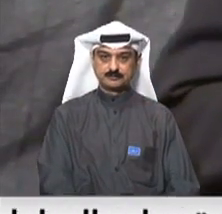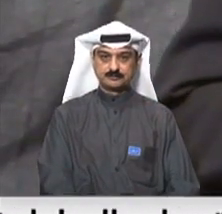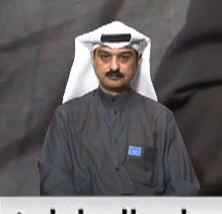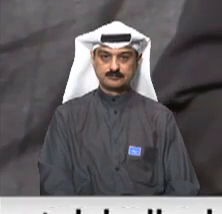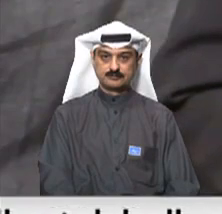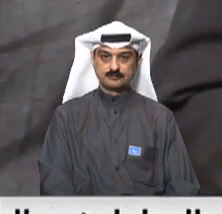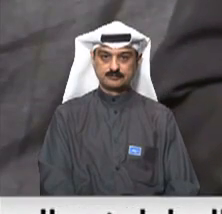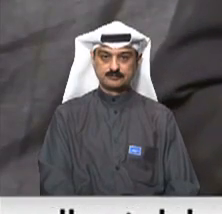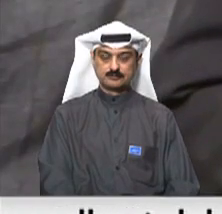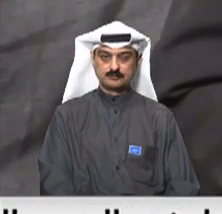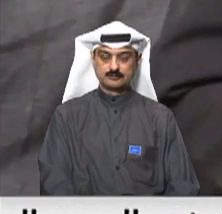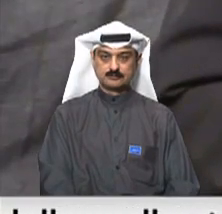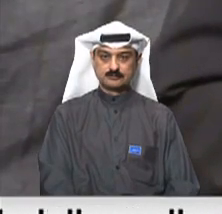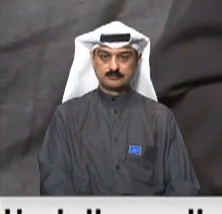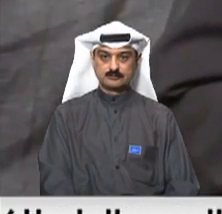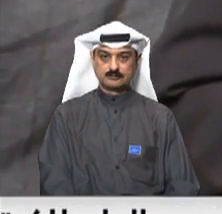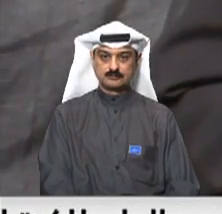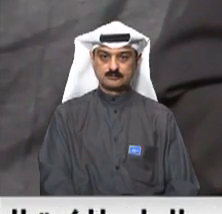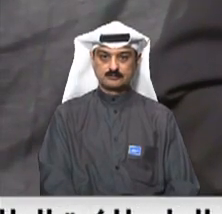رفح جنوب قطاع غزه فلسطين